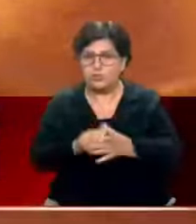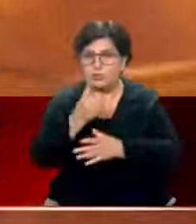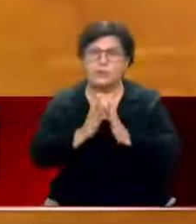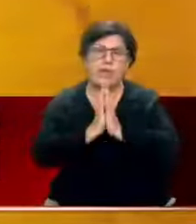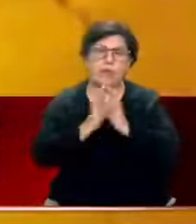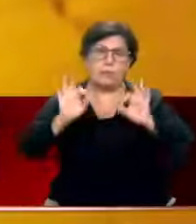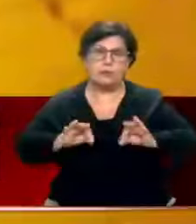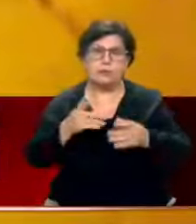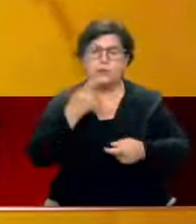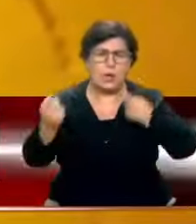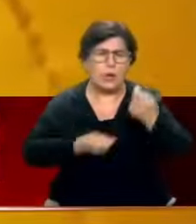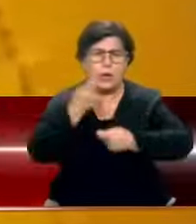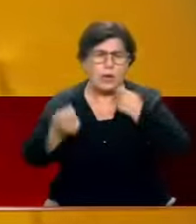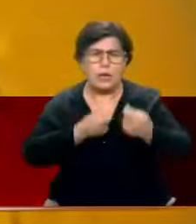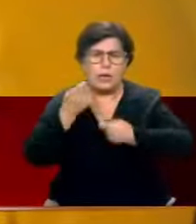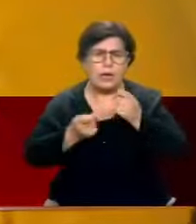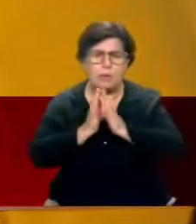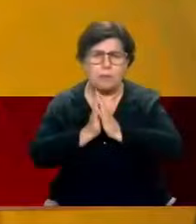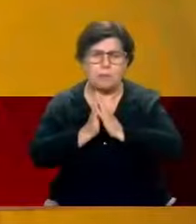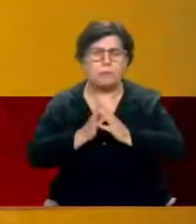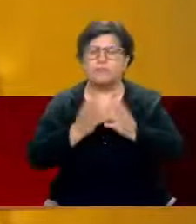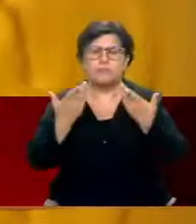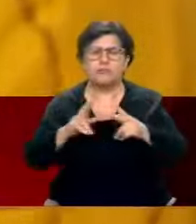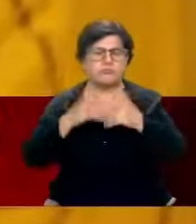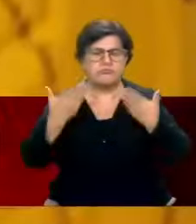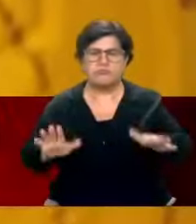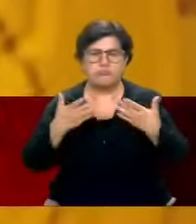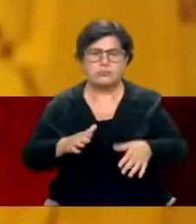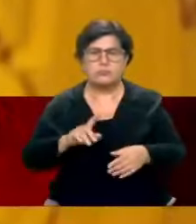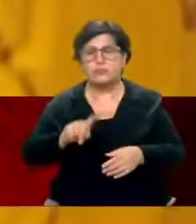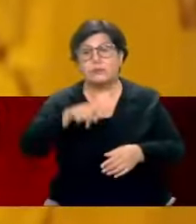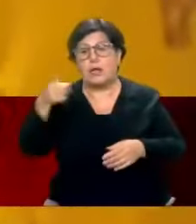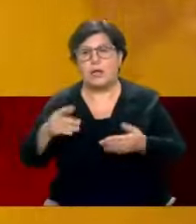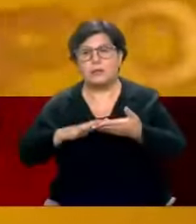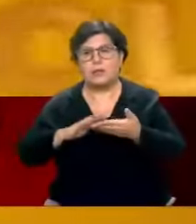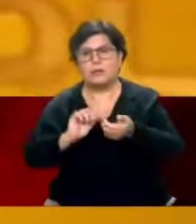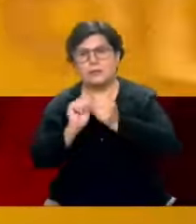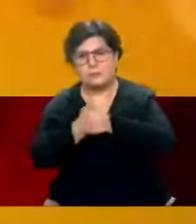yalvarmaya başladı. Çabaları işe yaramayınca arkadaşı girdi araya. Ben süreceğim arabayı. Ben